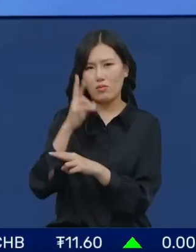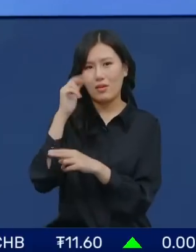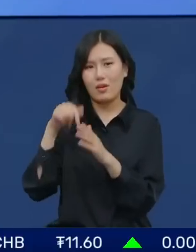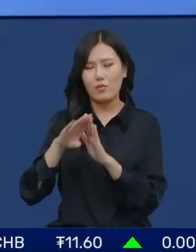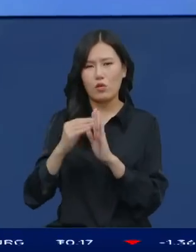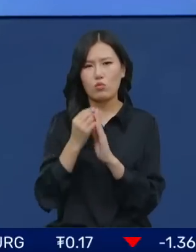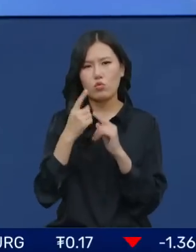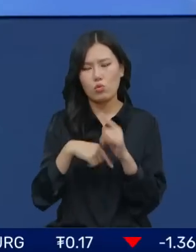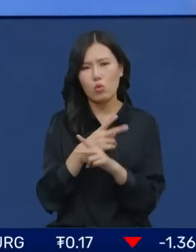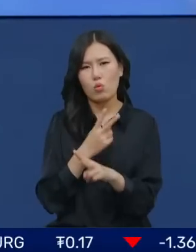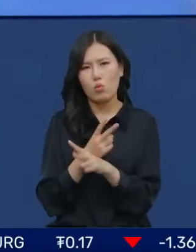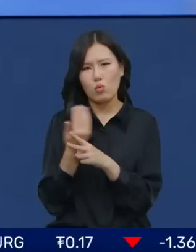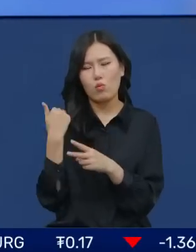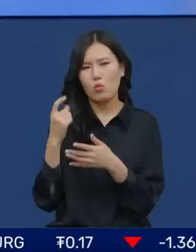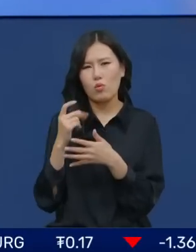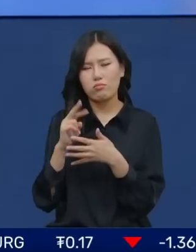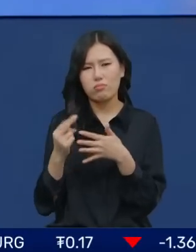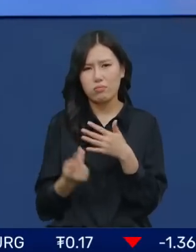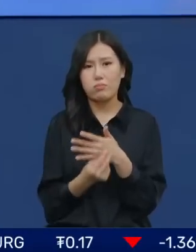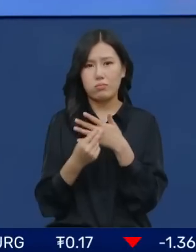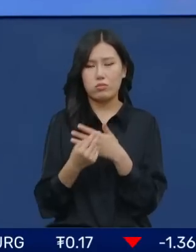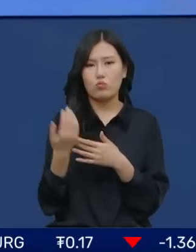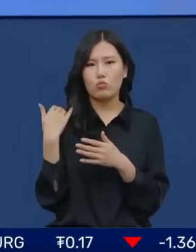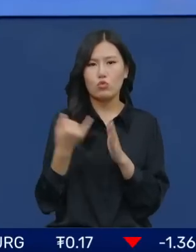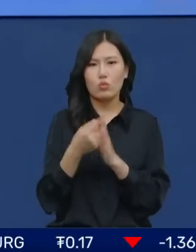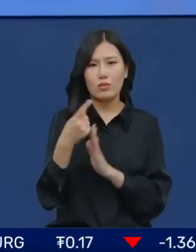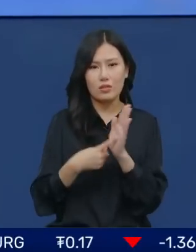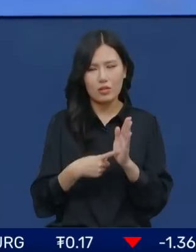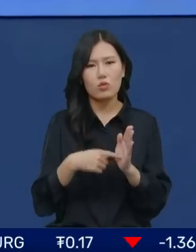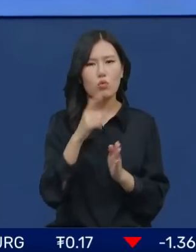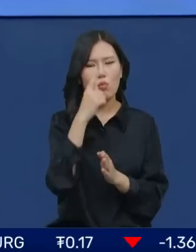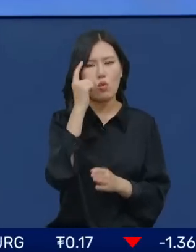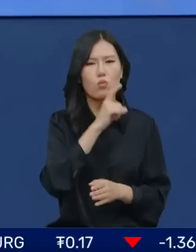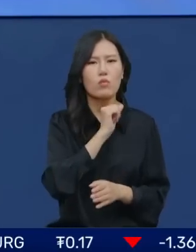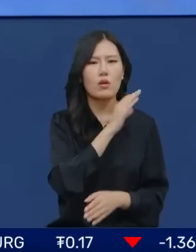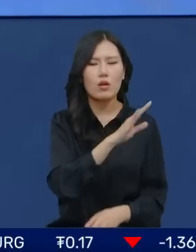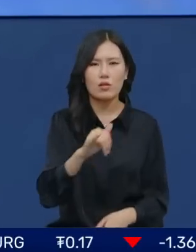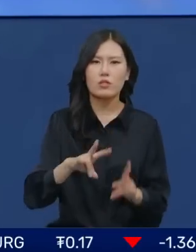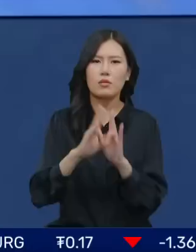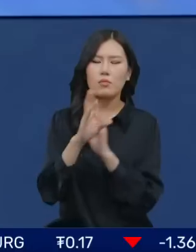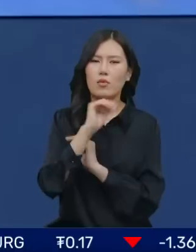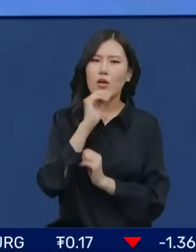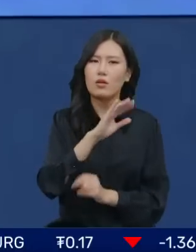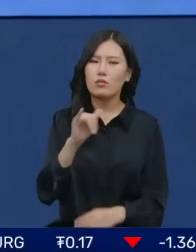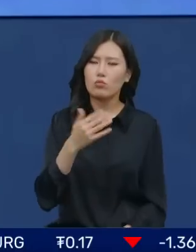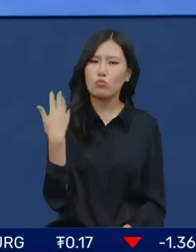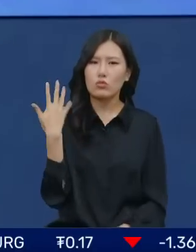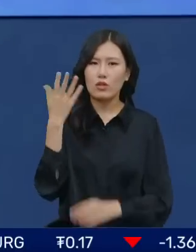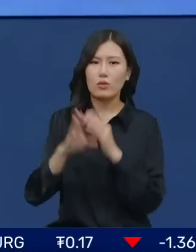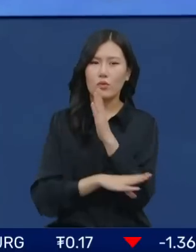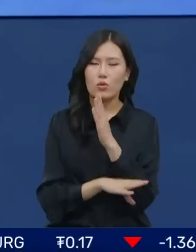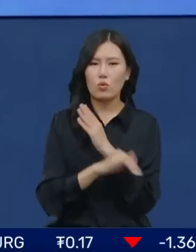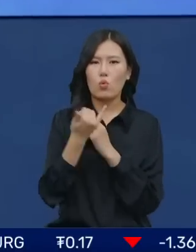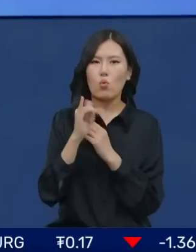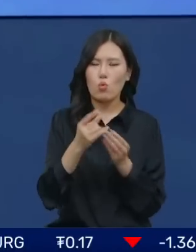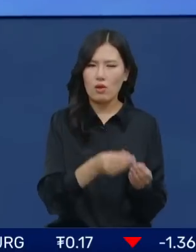төслийг санаачлаад энэ оны 6 дугаар сараас иргэд болон нийгмийн байгууллагуудаас бол санал авч эхэлсэн байгаа. За ингээд өнгөрсөн 5 дахад улсын хурал өргөн